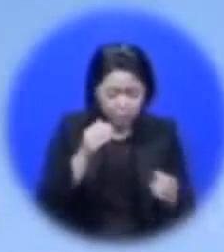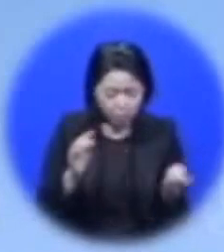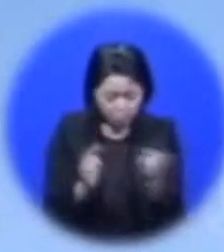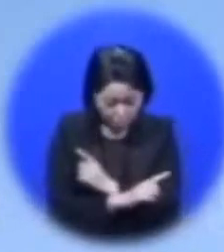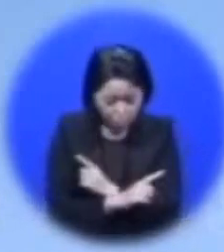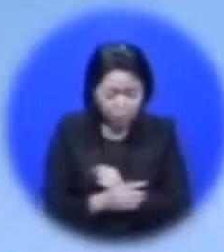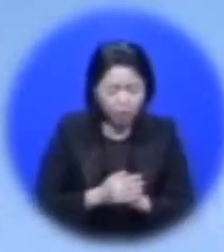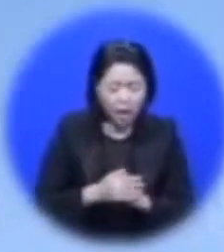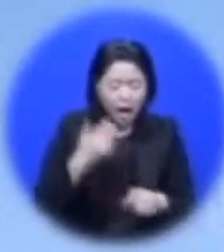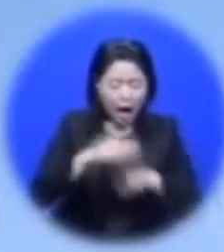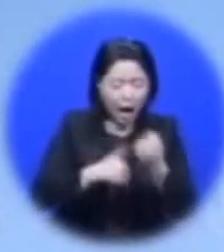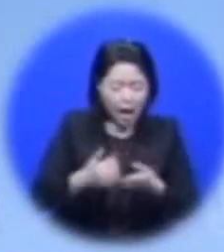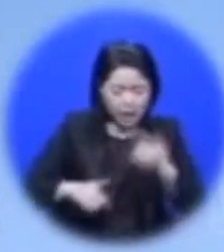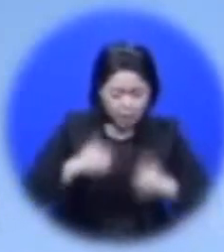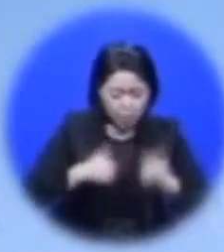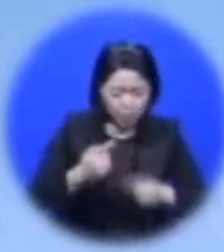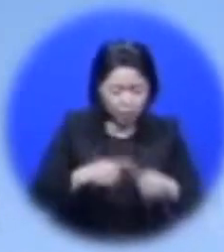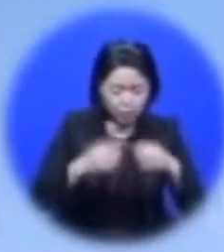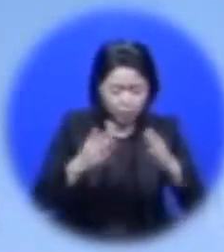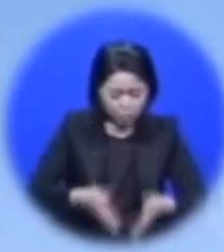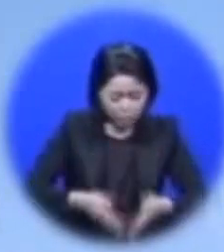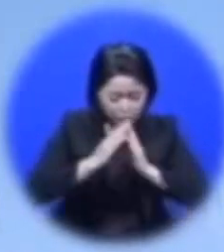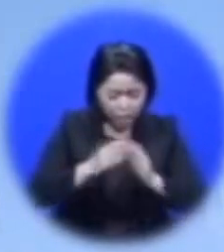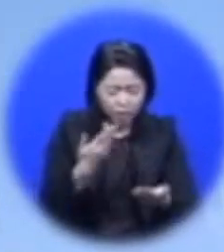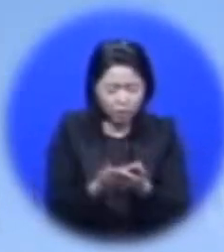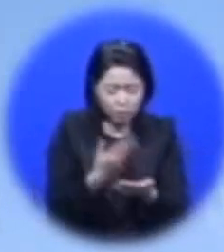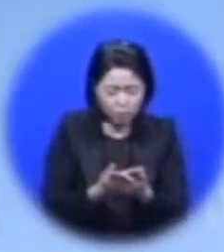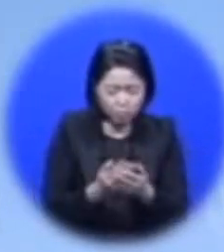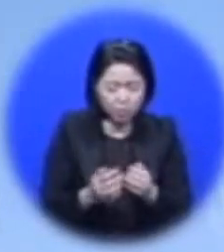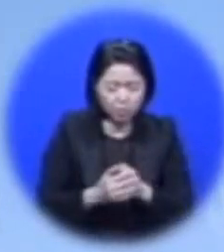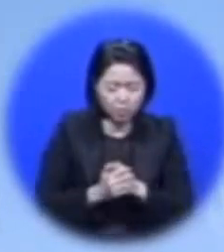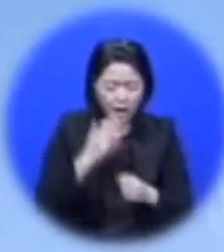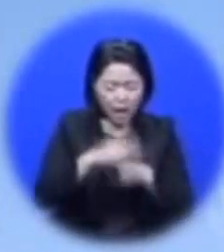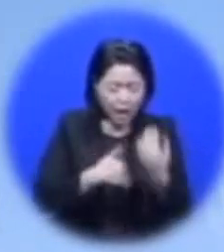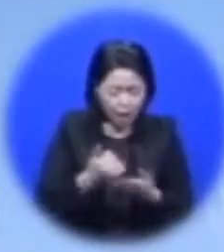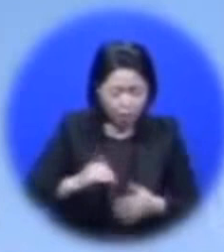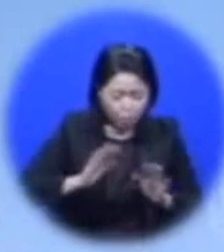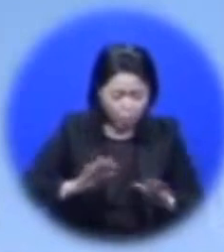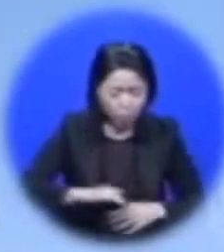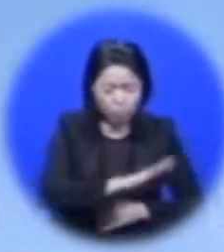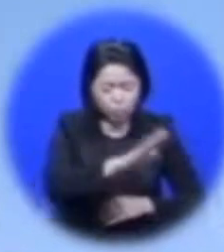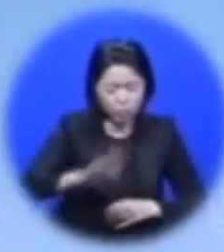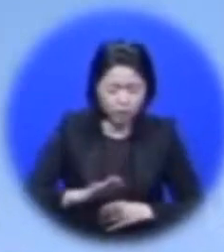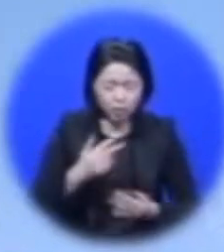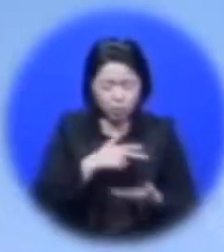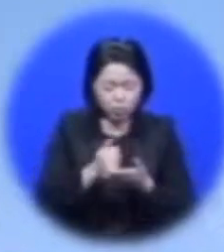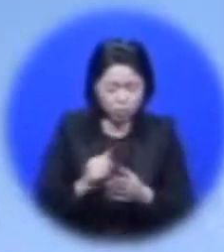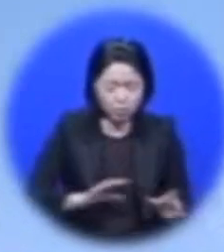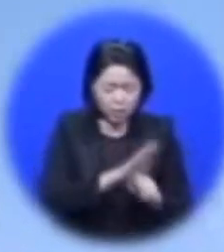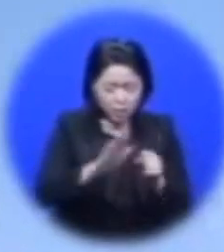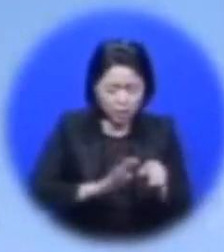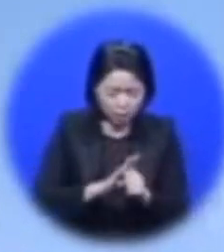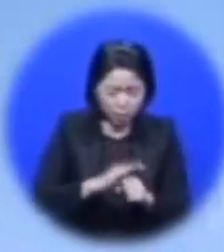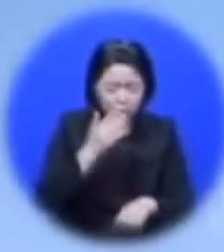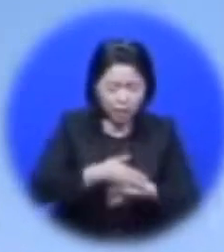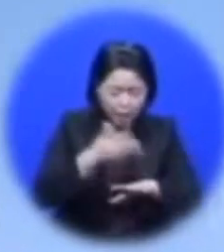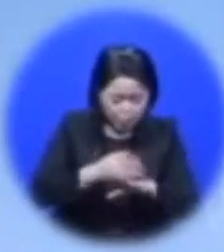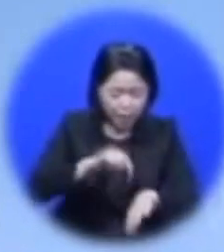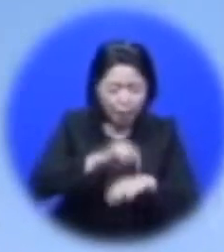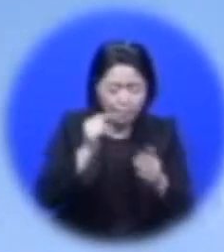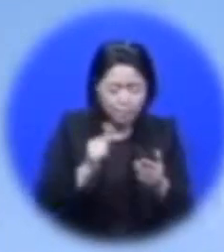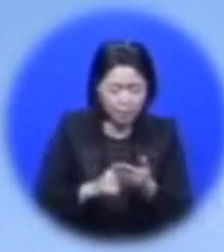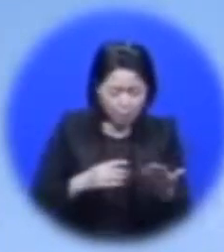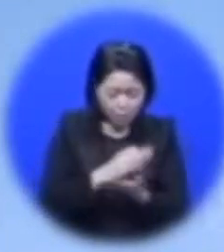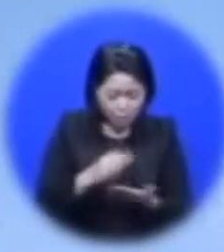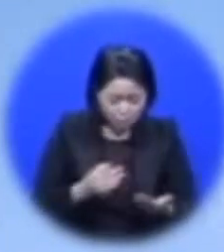하나님이 기뻐하는 교회를 세우게 하여 주시옵소서. 하나님, 오늘도 저희들이 주님을 사랑하고 감사한 마음으로